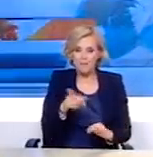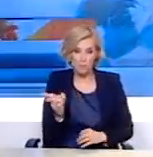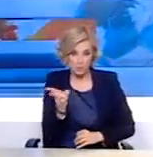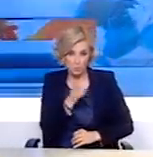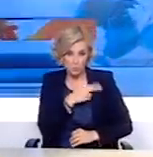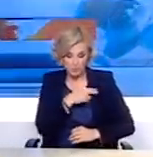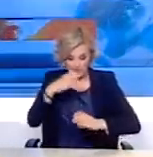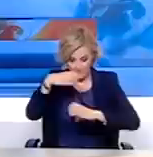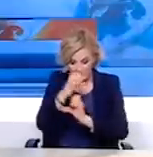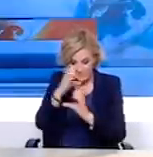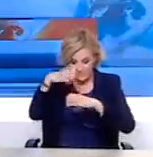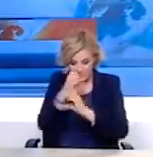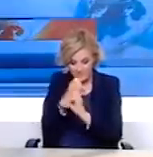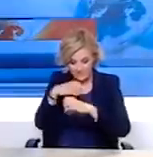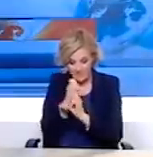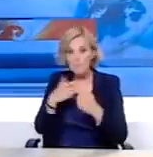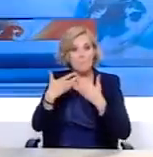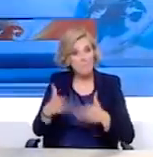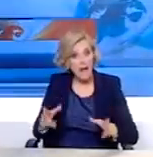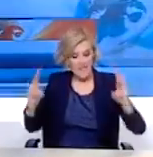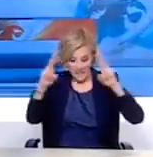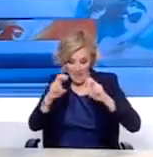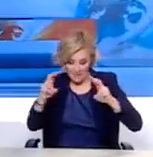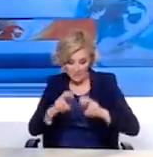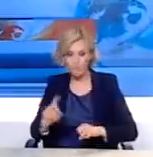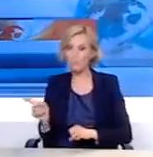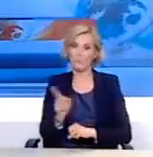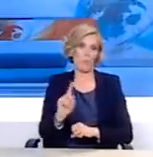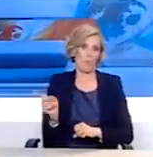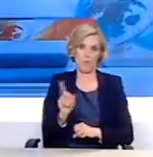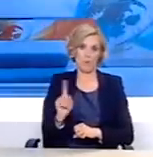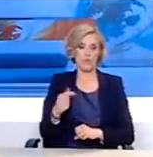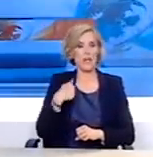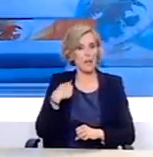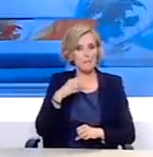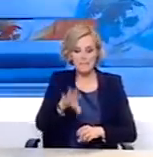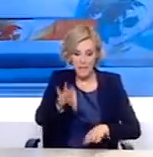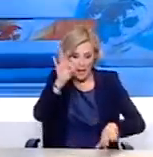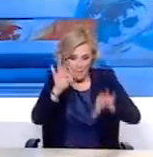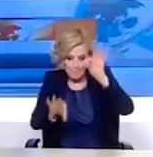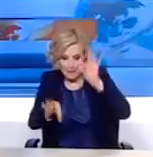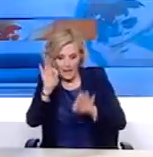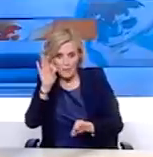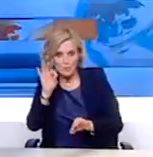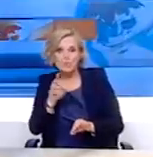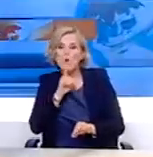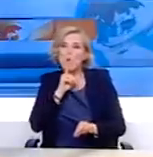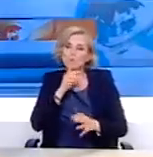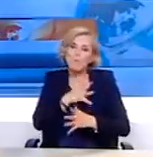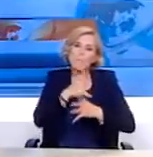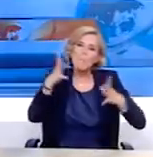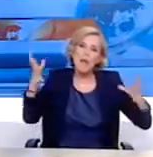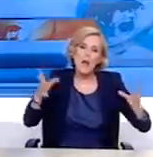οι οποίες τρέχουν αυτή τη στιγμή σε όλο τον κόσμο. Επιλέξαμε εμείς, όπως και πολλά άλλα κράτη αλλά και πολύ μεγάλοι